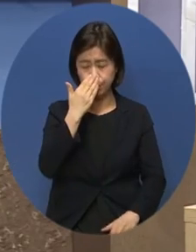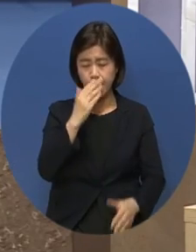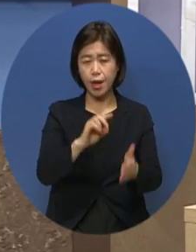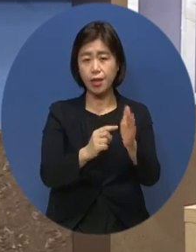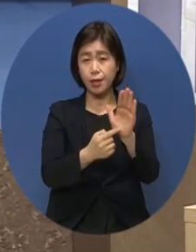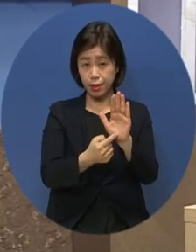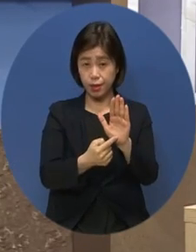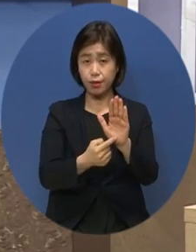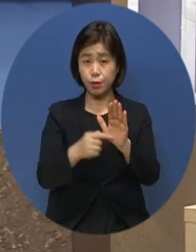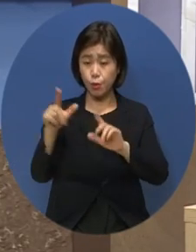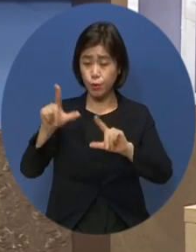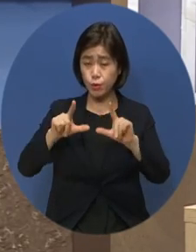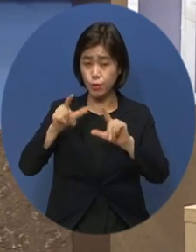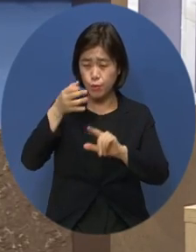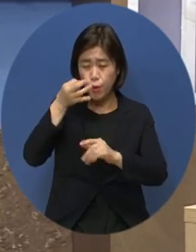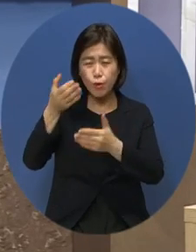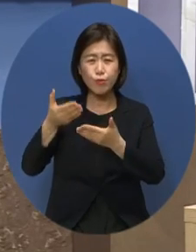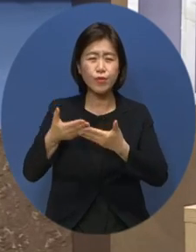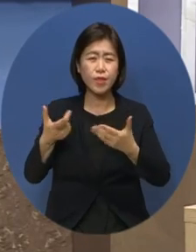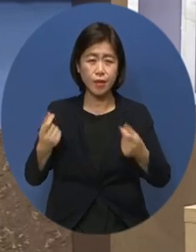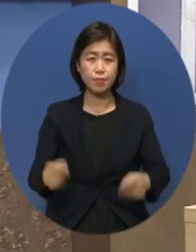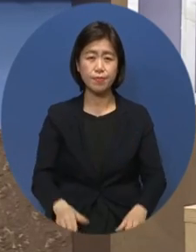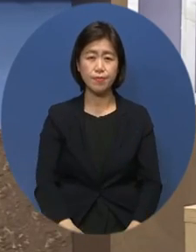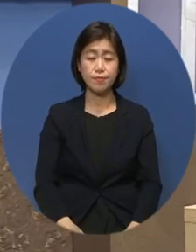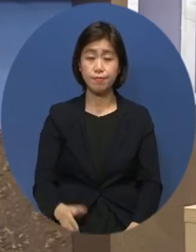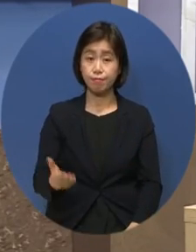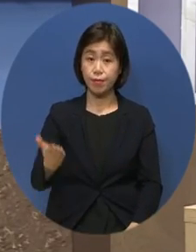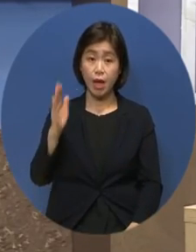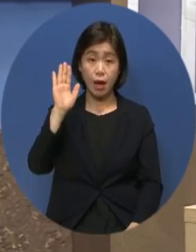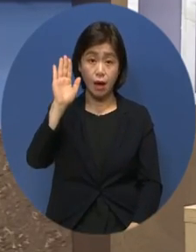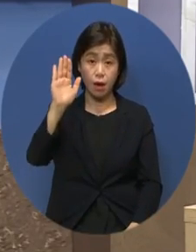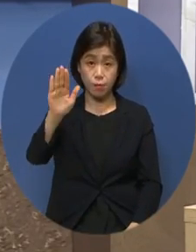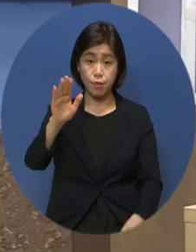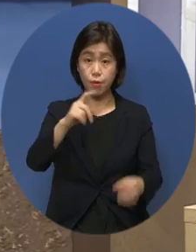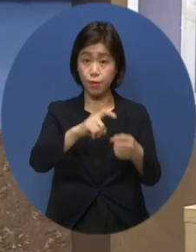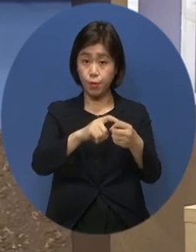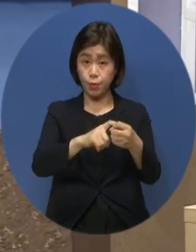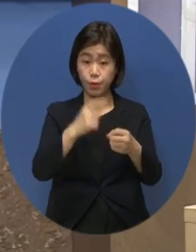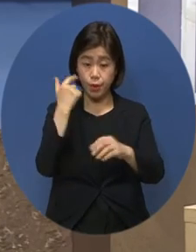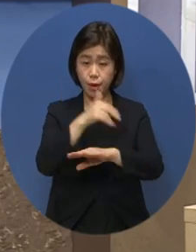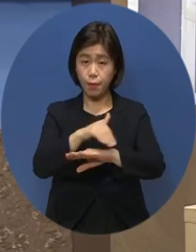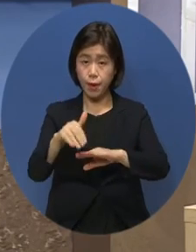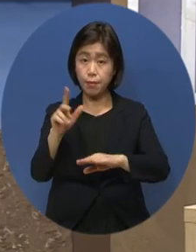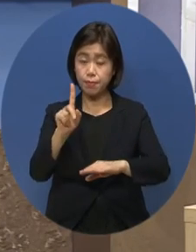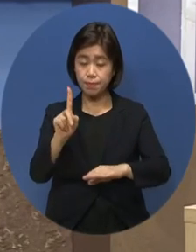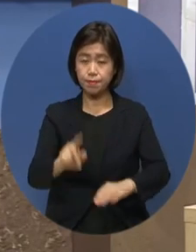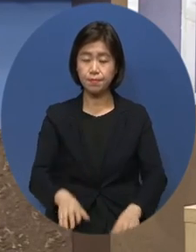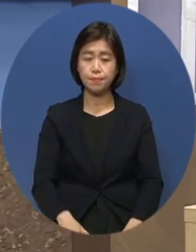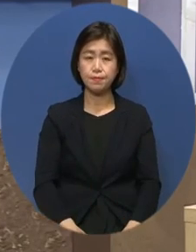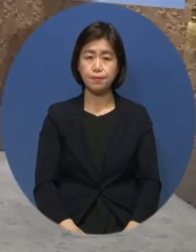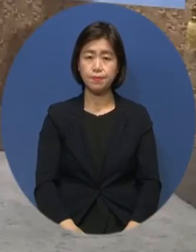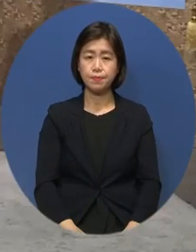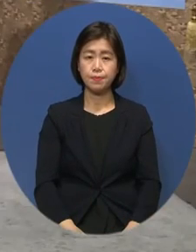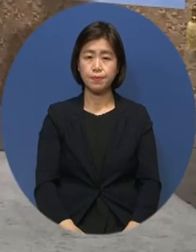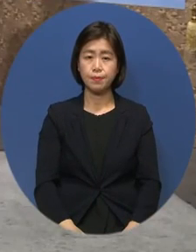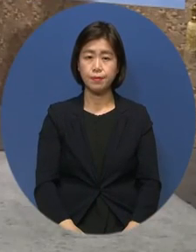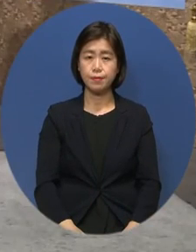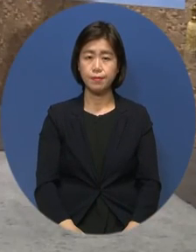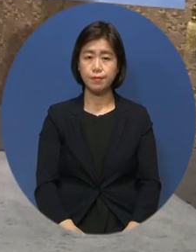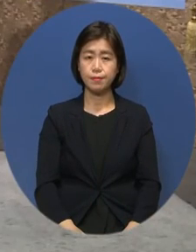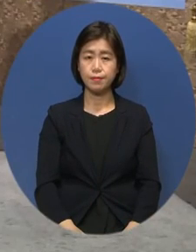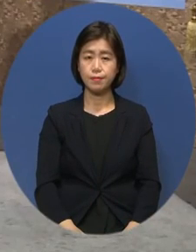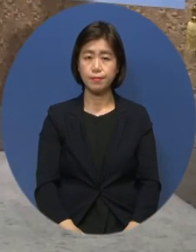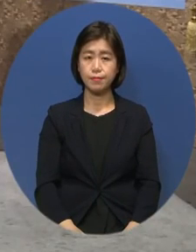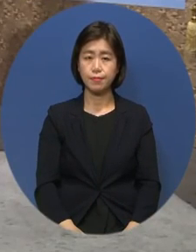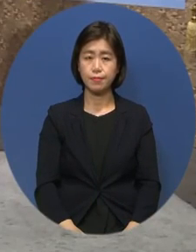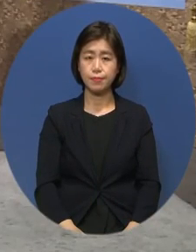보여주셔서 있는 것 같은데요 그럼 앞으로는 어떤 목표와 계획이 있으신지 궁금합니다 4